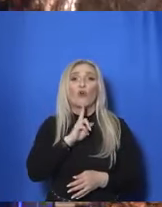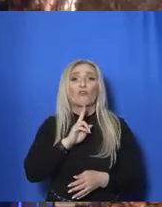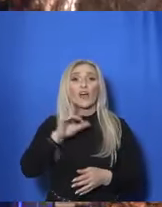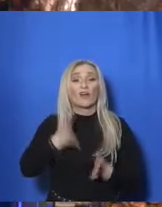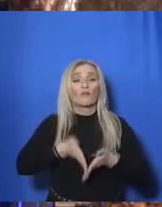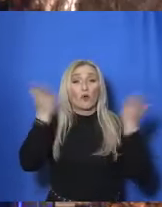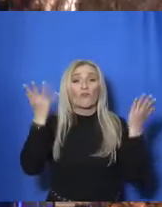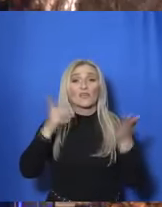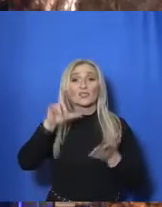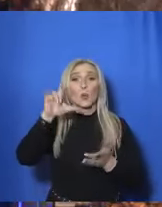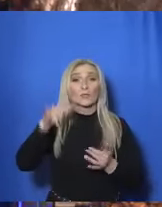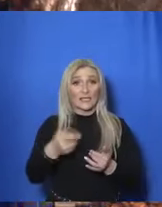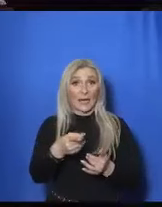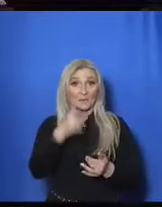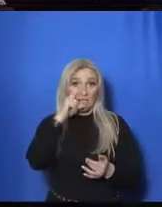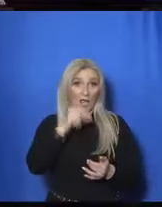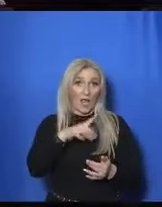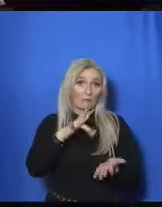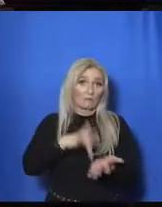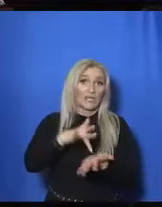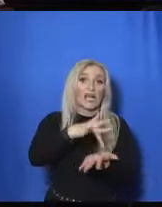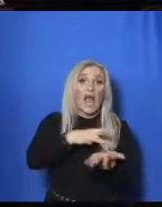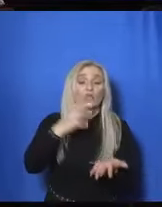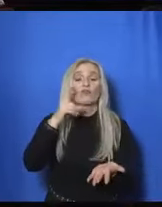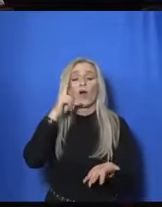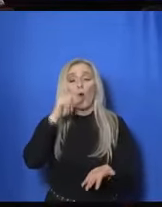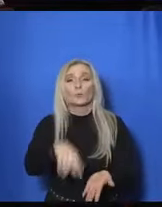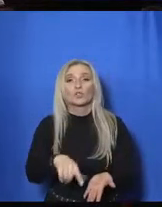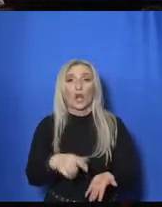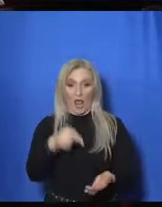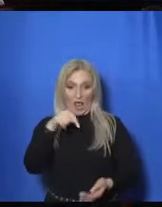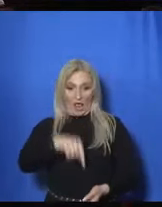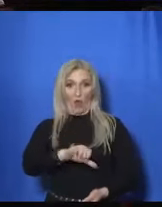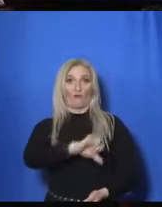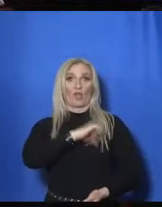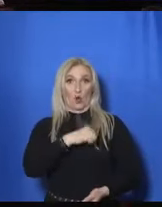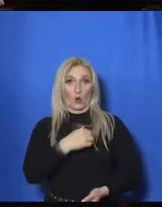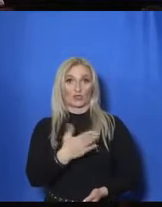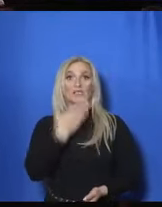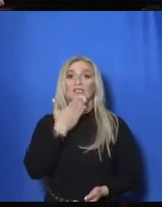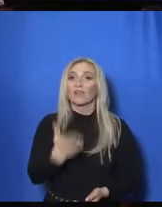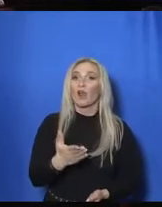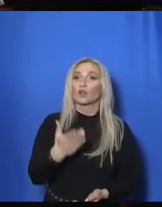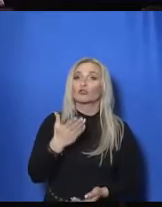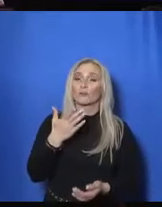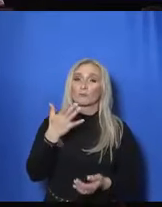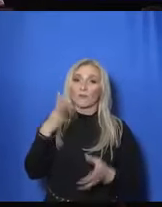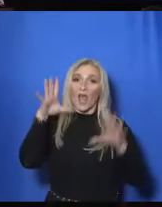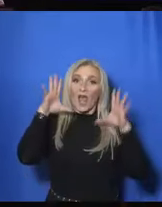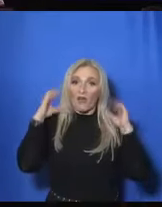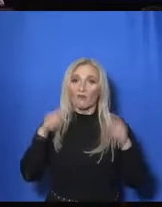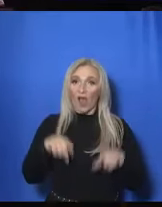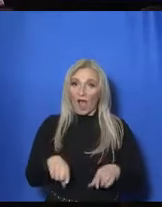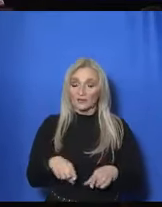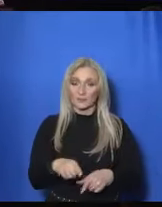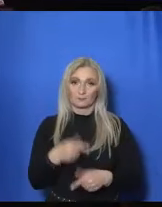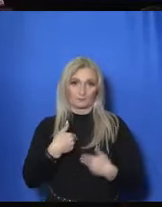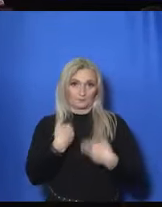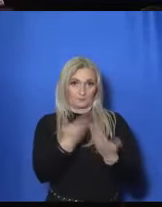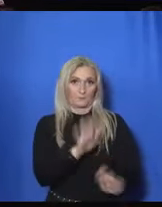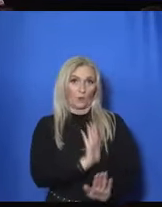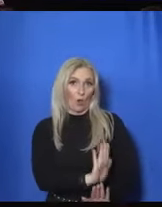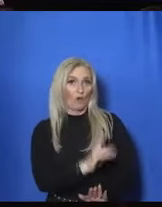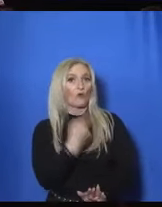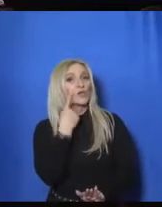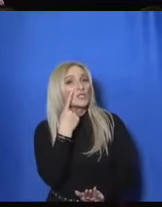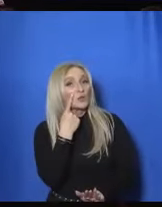te nekoliko gradova i općina, a od ove godine ćemo zahvaljujući vladu i premijeru Plenkoviću, prenijeti ovo